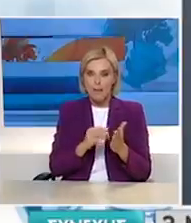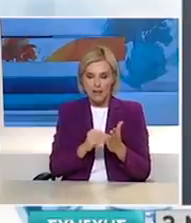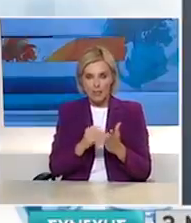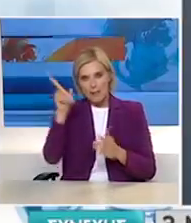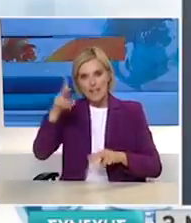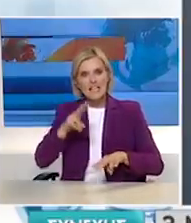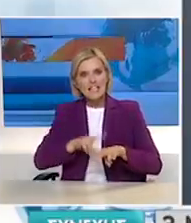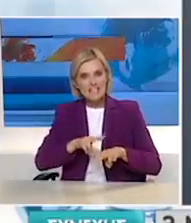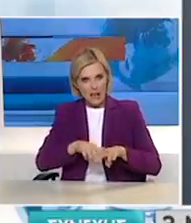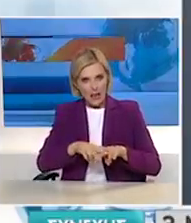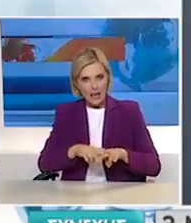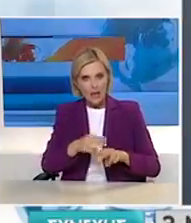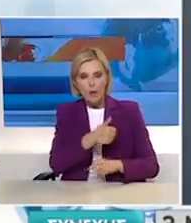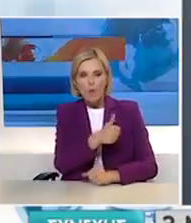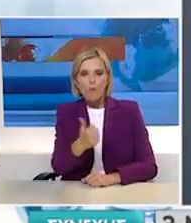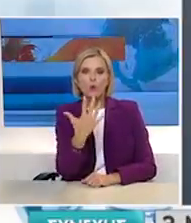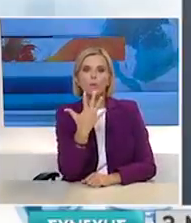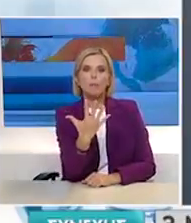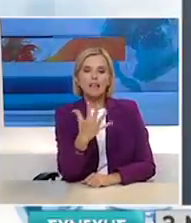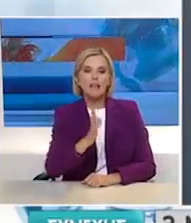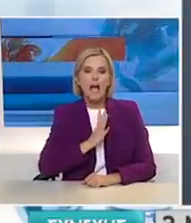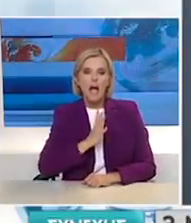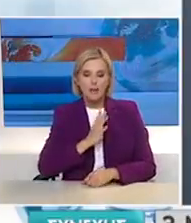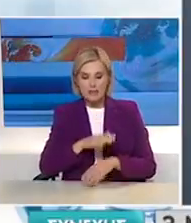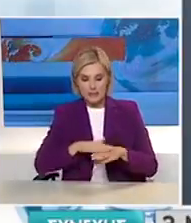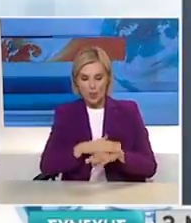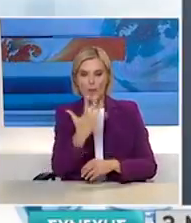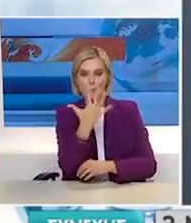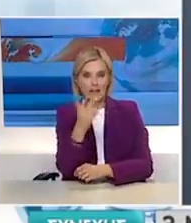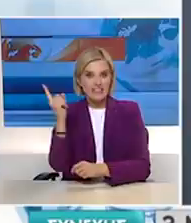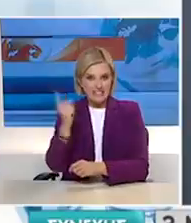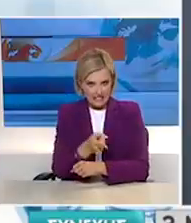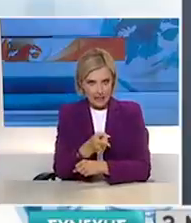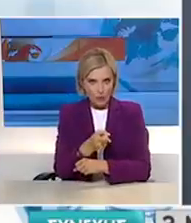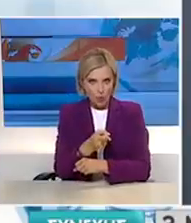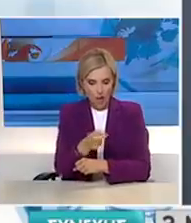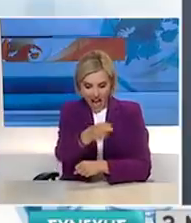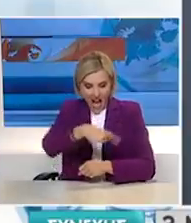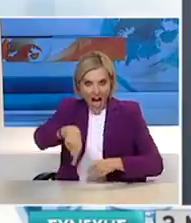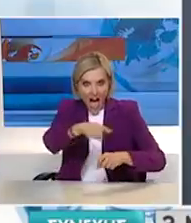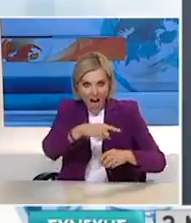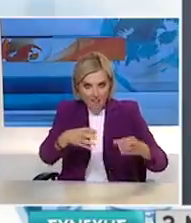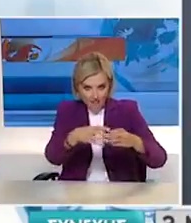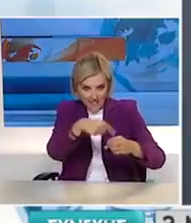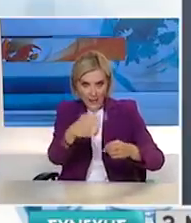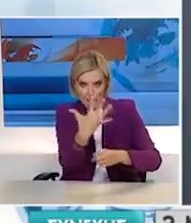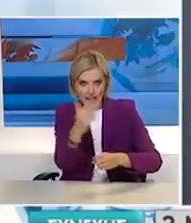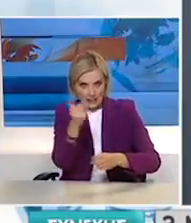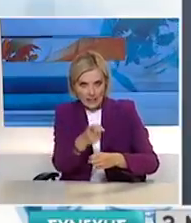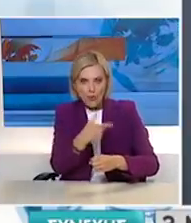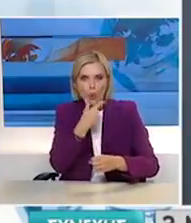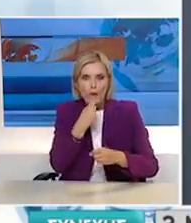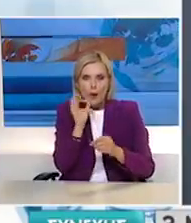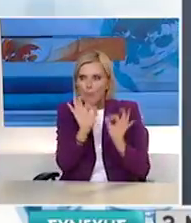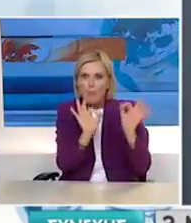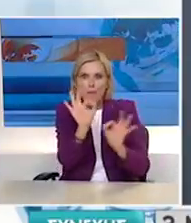των φαινόμενων υπερμετάδοσης σχετιζόταν με την επιδημία σε πολύ μεγάλο ποσοστό. Ή την μελέτη από το Πανεπιστήμιο του Λονδίνου,